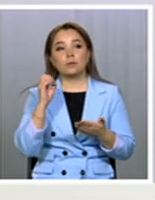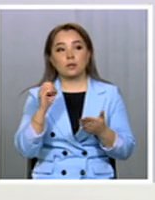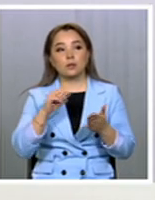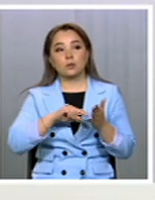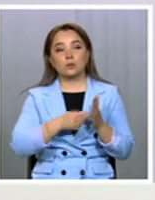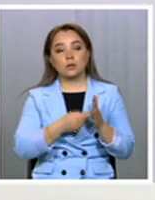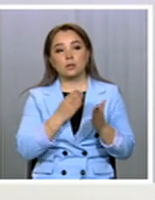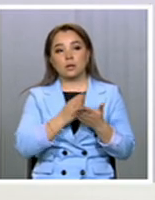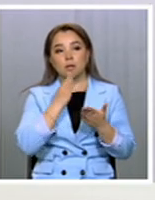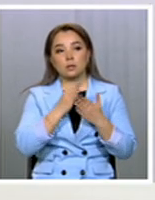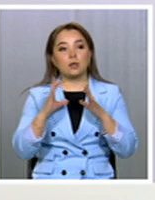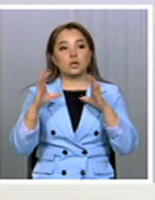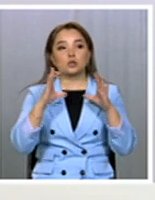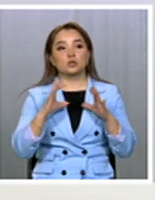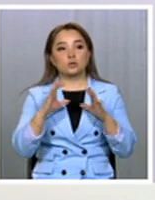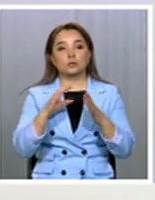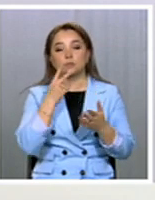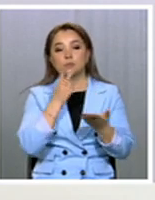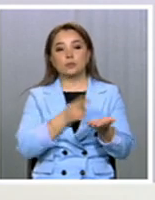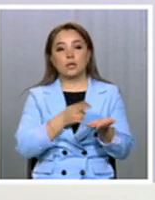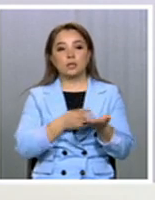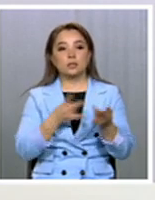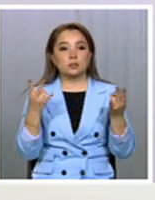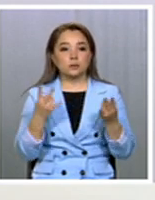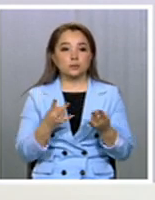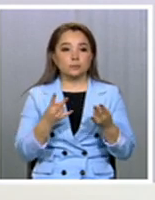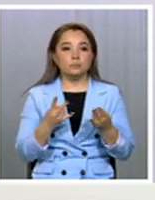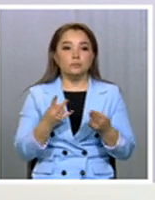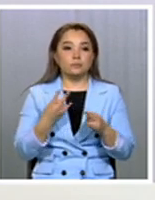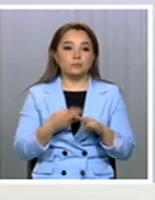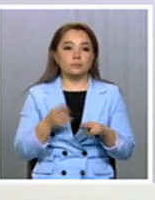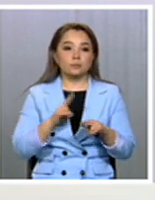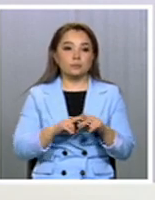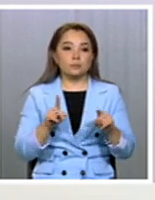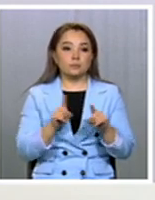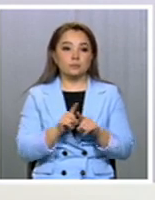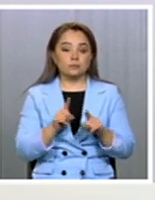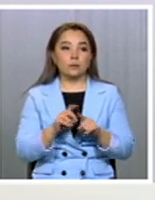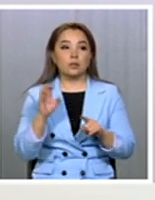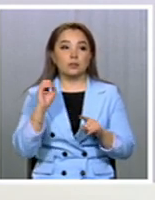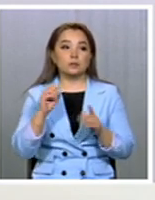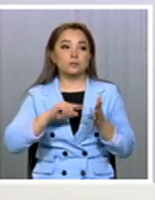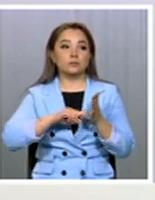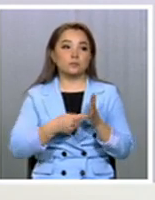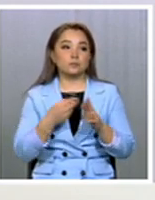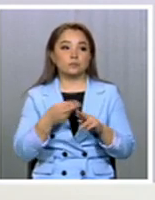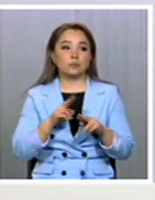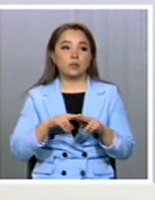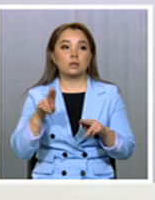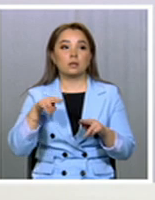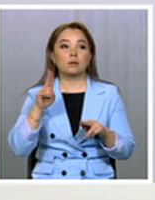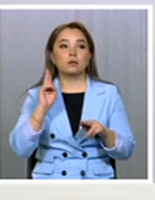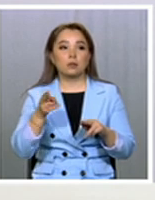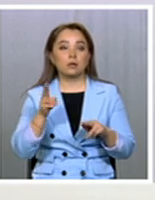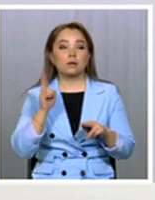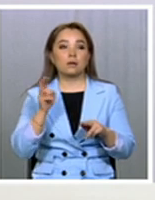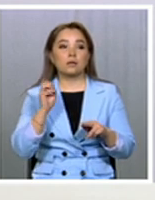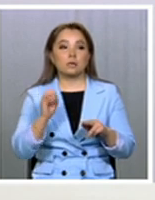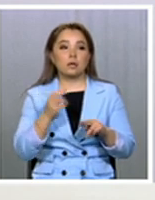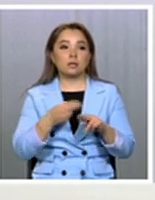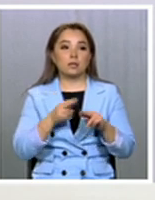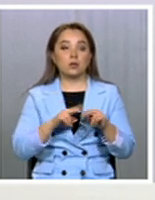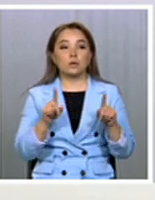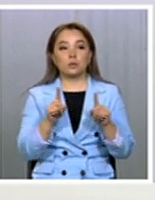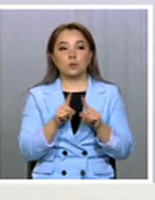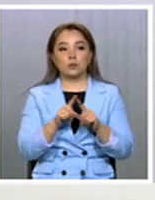берілген шеңберде жататынын дәлелдеңіз. Балалар, бізге Е нүктесі мынау ДК мен КЕ тең болатындай